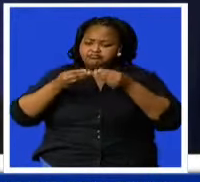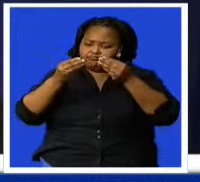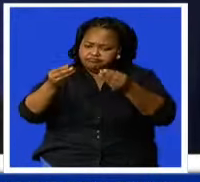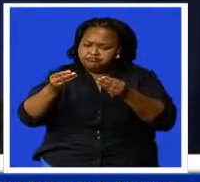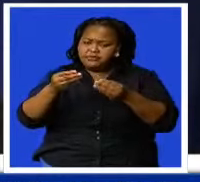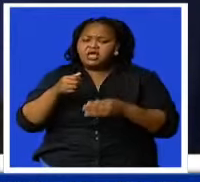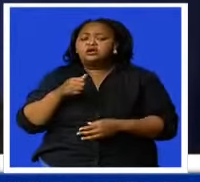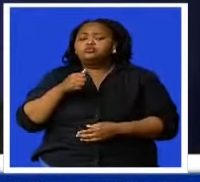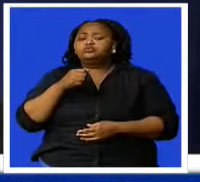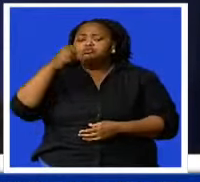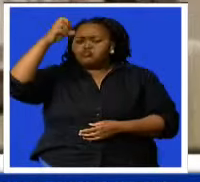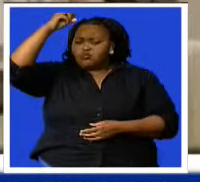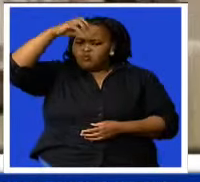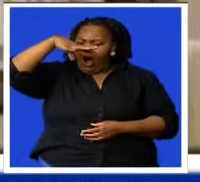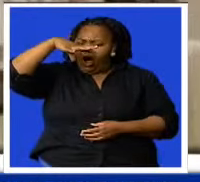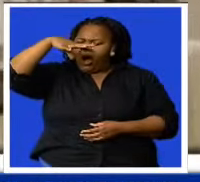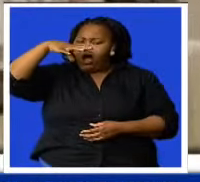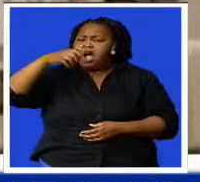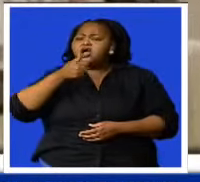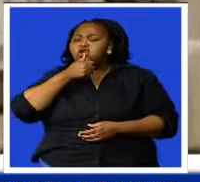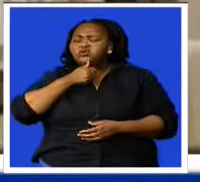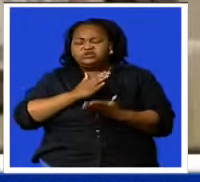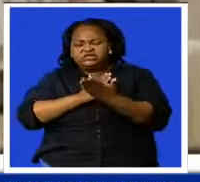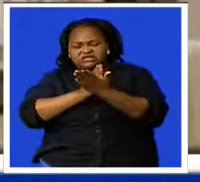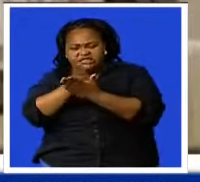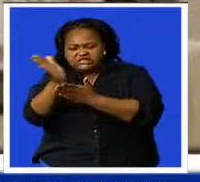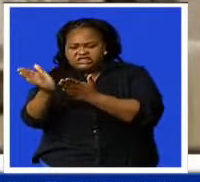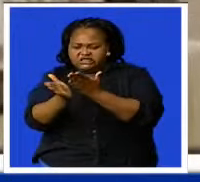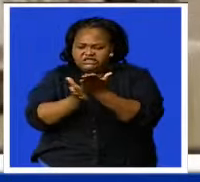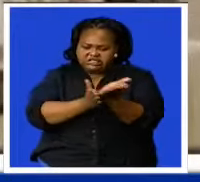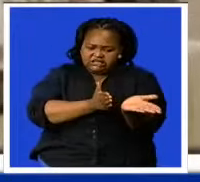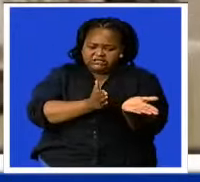kuyadlabhatiseka ngoba sithi uthi lo mthetho